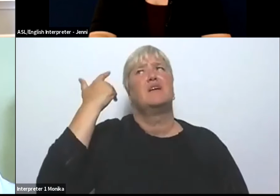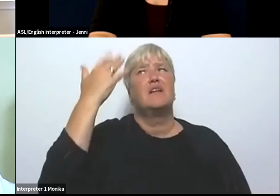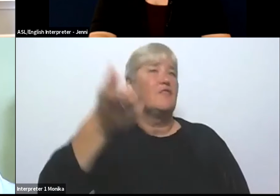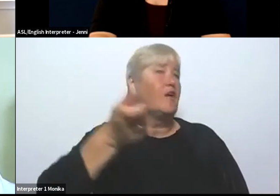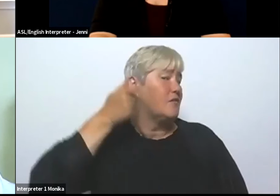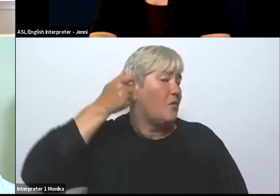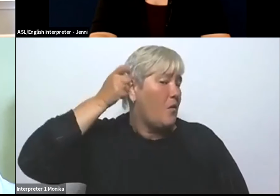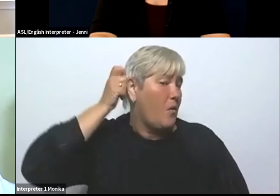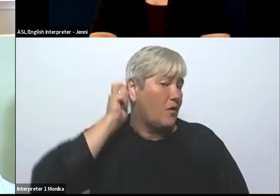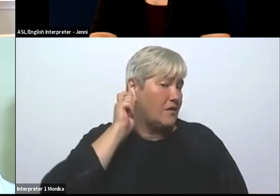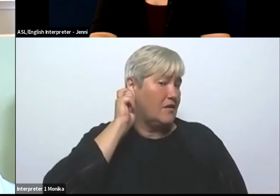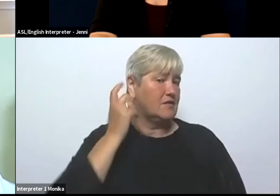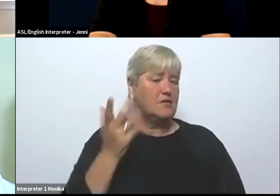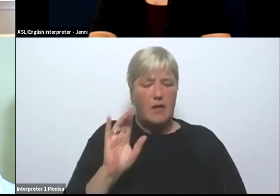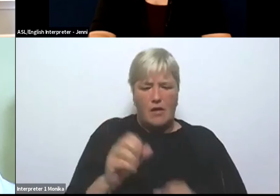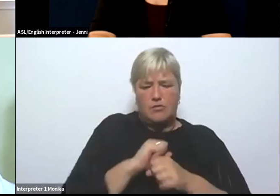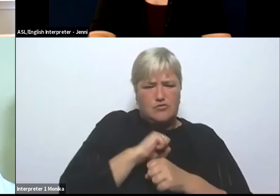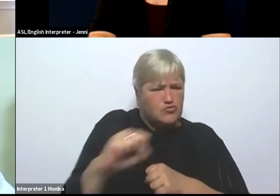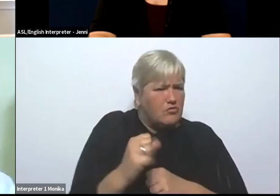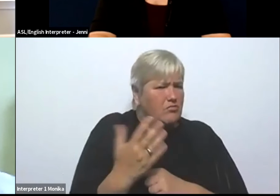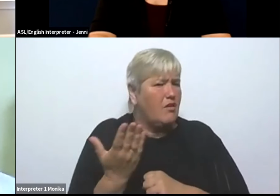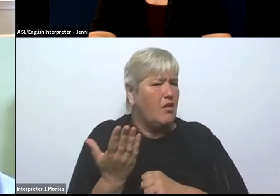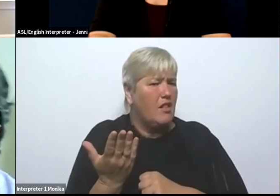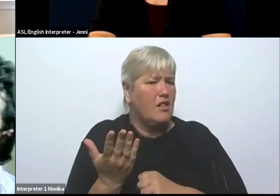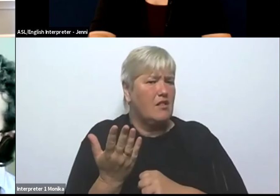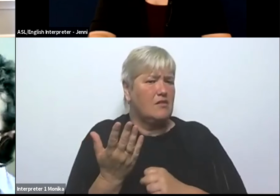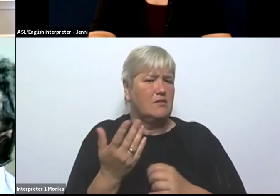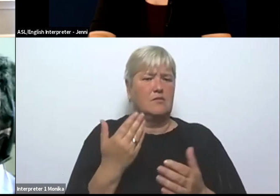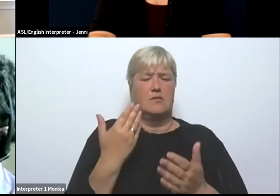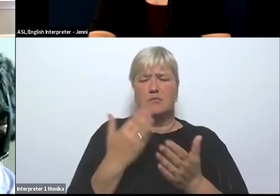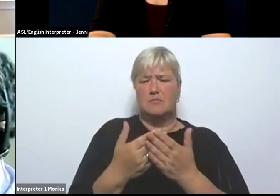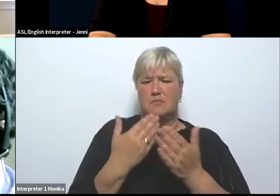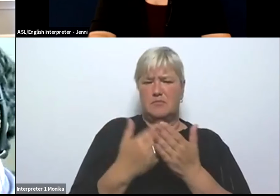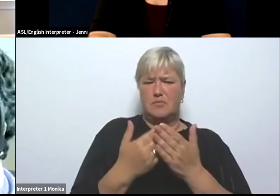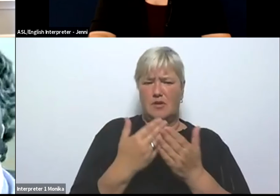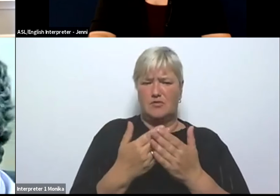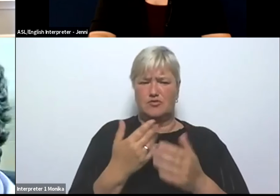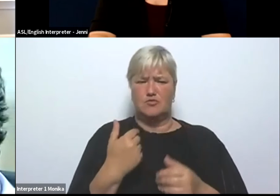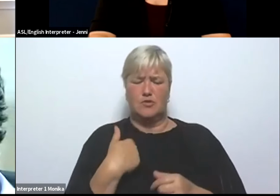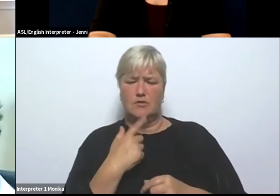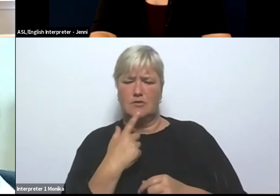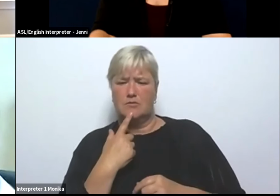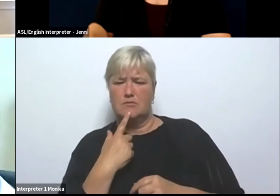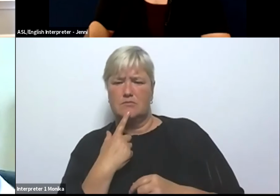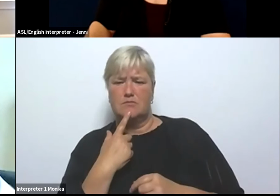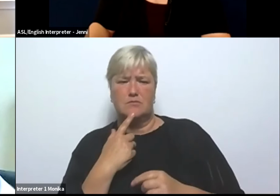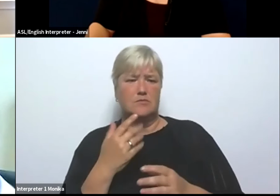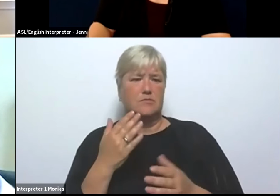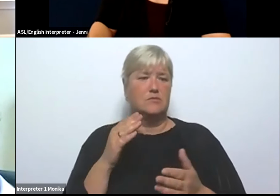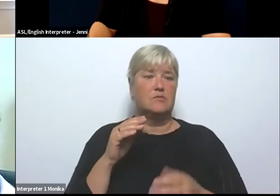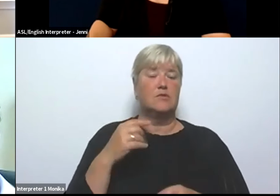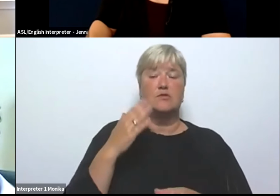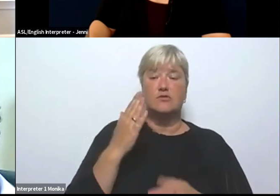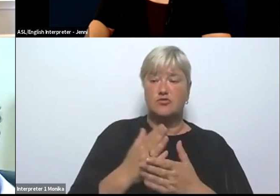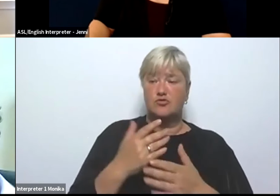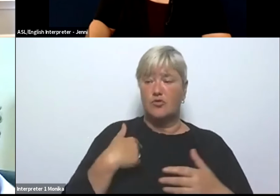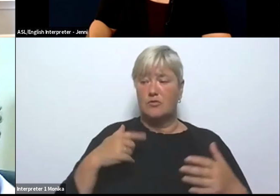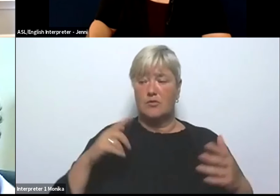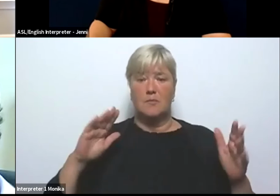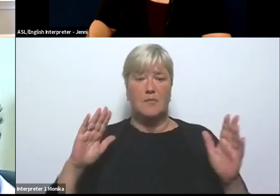auch situativ ganz schnell mal passieren. Das kann, ich kann mir mal einen Arm brechen und habe nur noch einen Arm zur Verfügung. Und schon bin ich auch